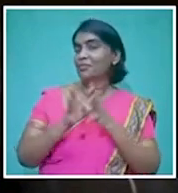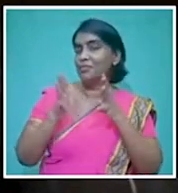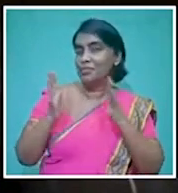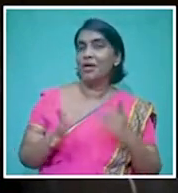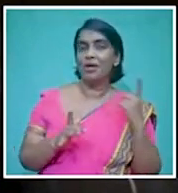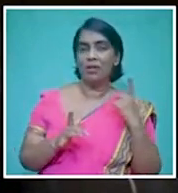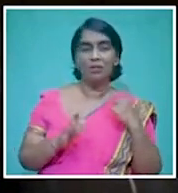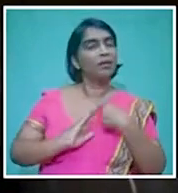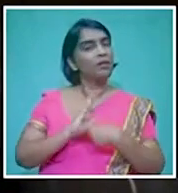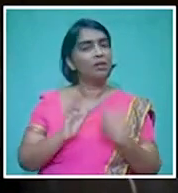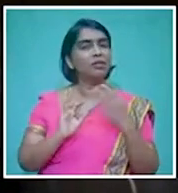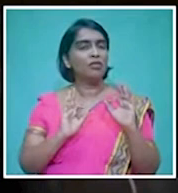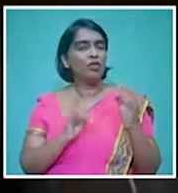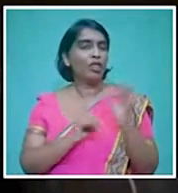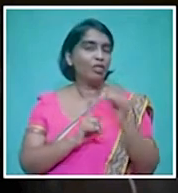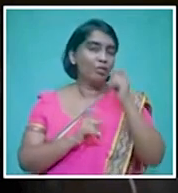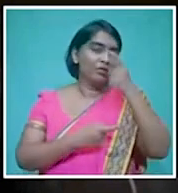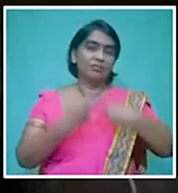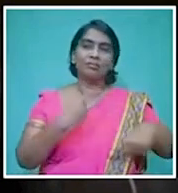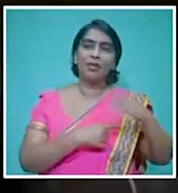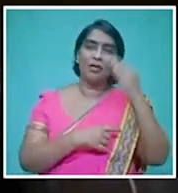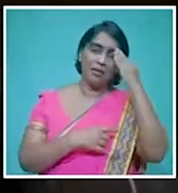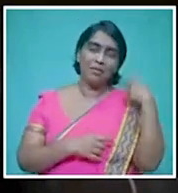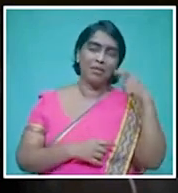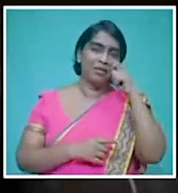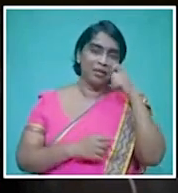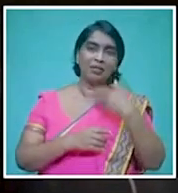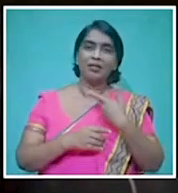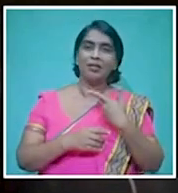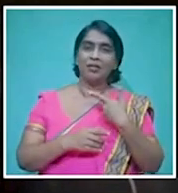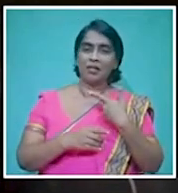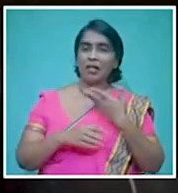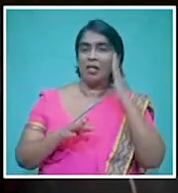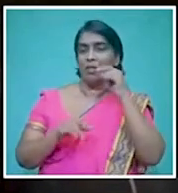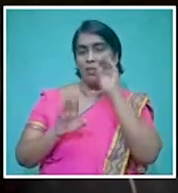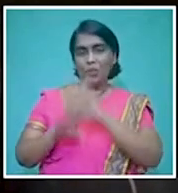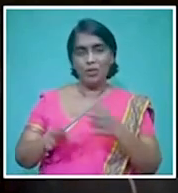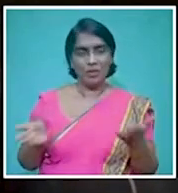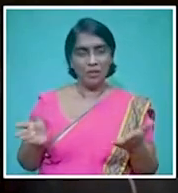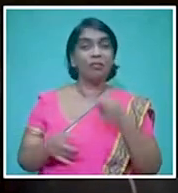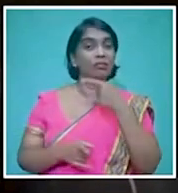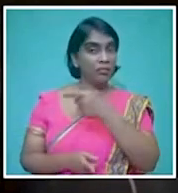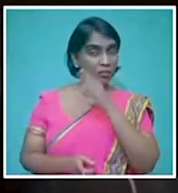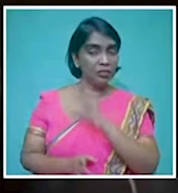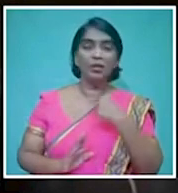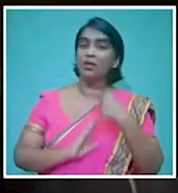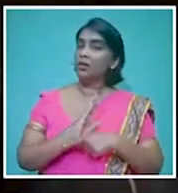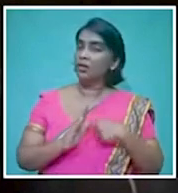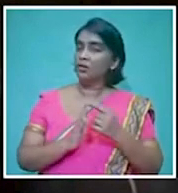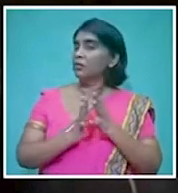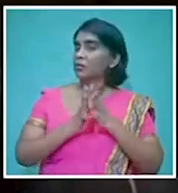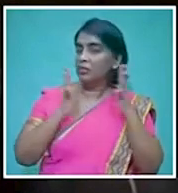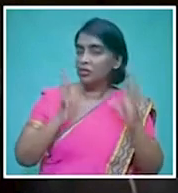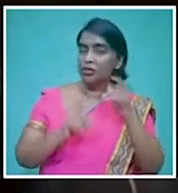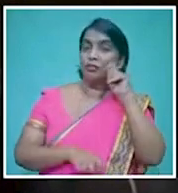ඉන්නේ මේ රටේ සාමාන්‍ය ජනතාවගේ අම්මලා තාත්තලා දූලා පුතුන්. ඔවුන්ට මේ රටේ